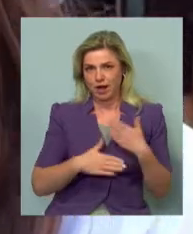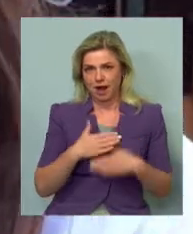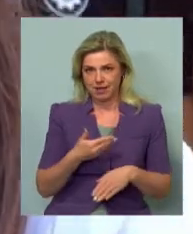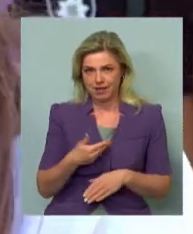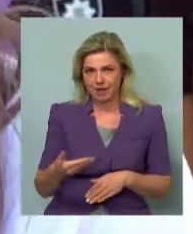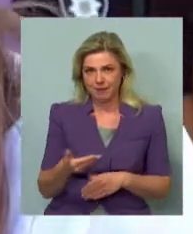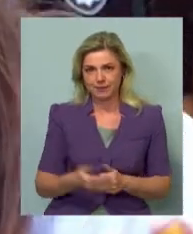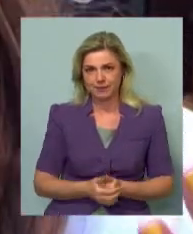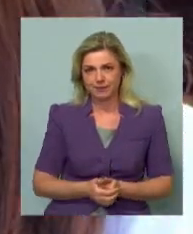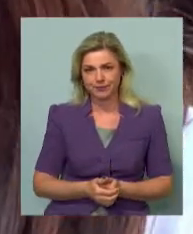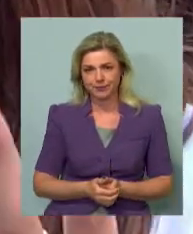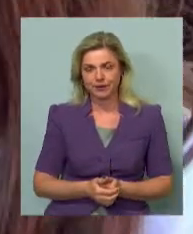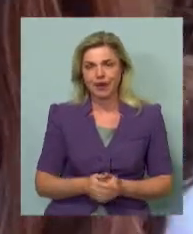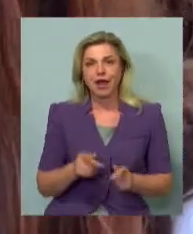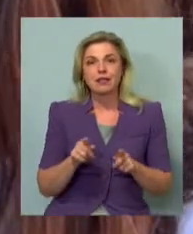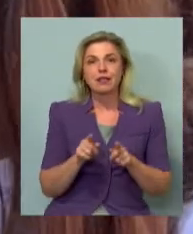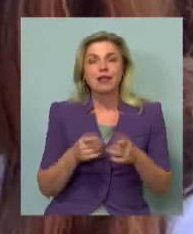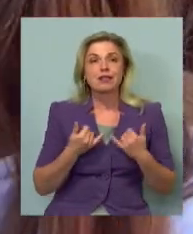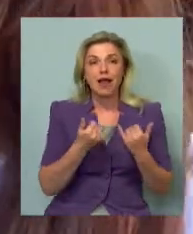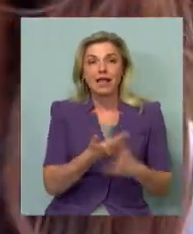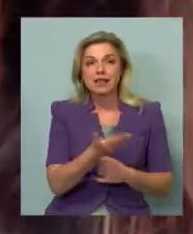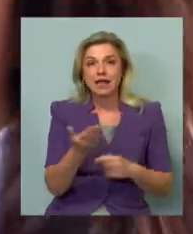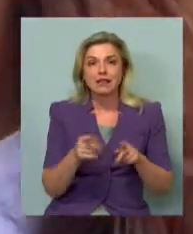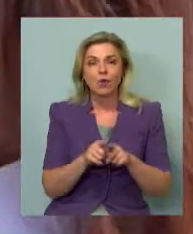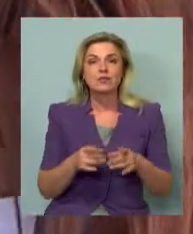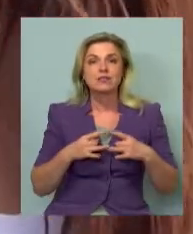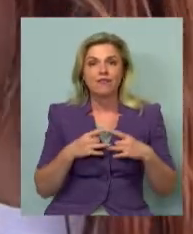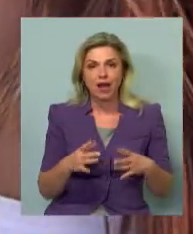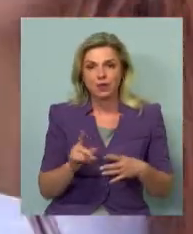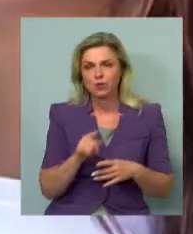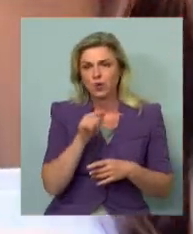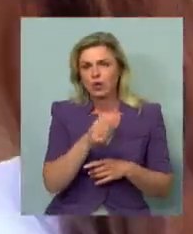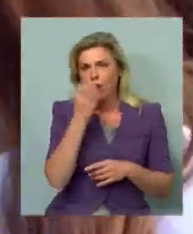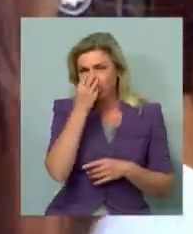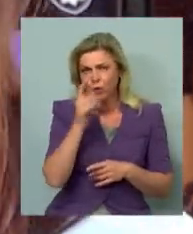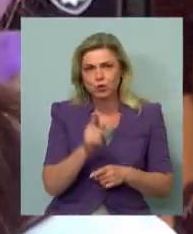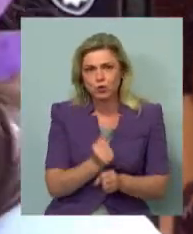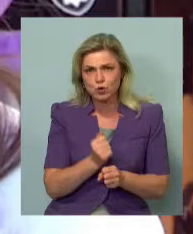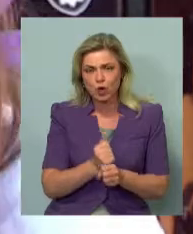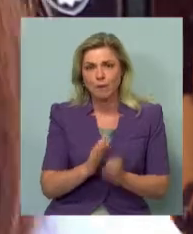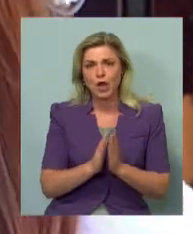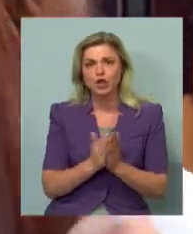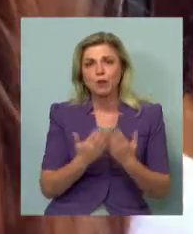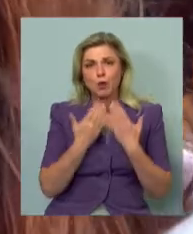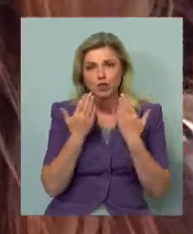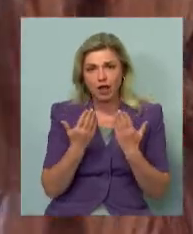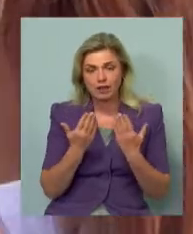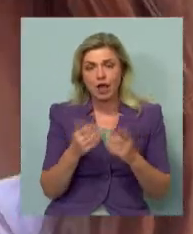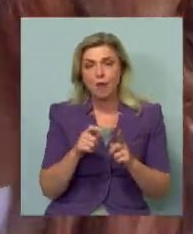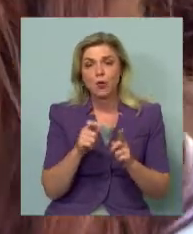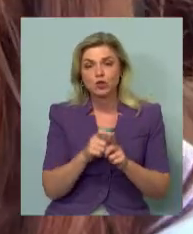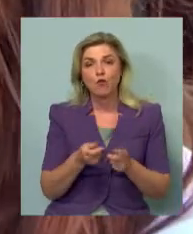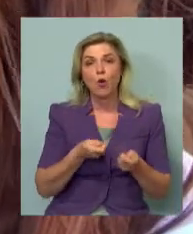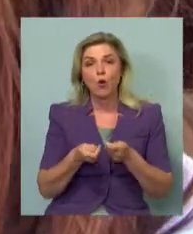настільки... Для них це таке свято, що ми прийшли і щось там щось клоуни зробили, щось там книжку почитали. За словами